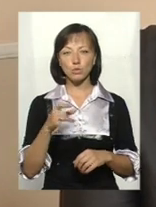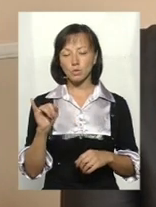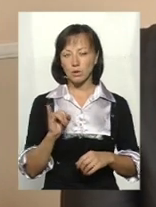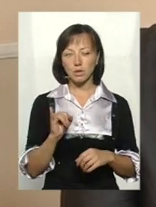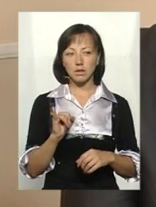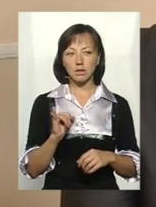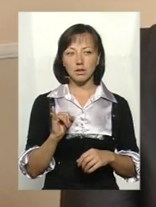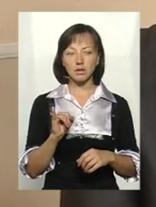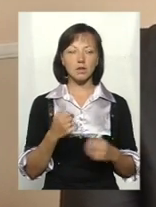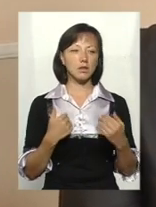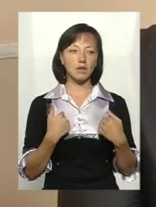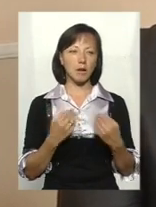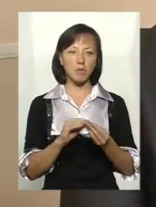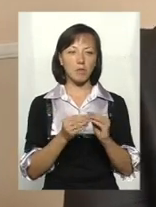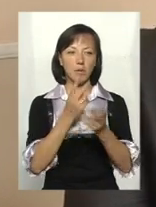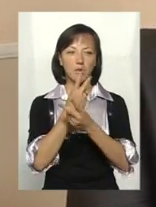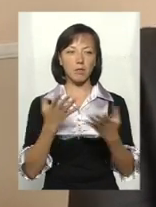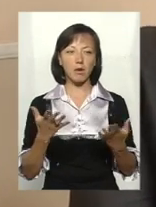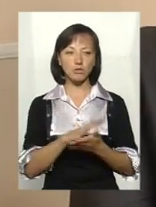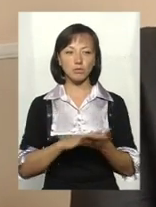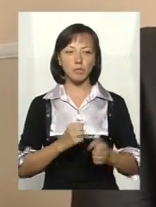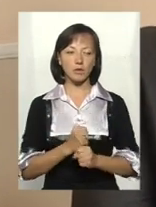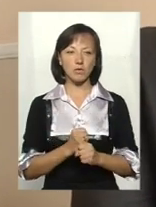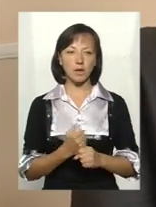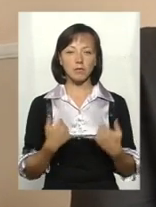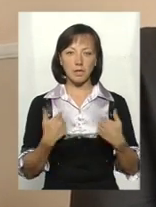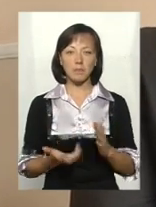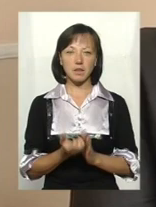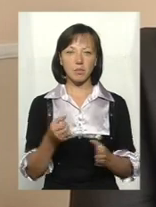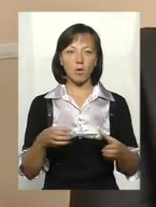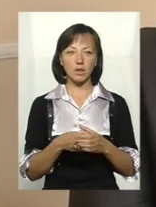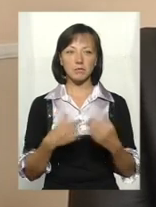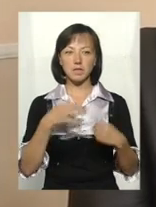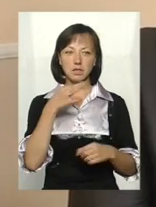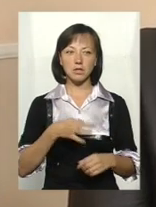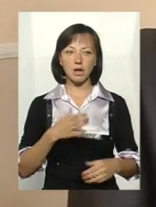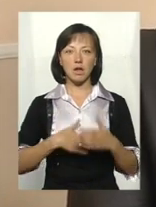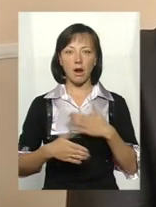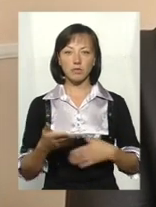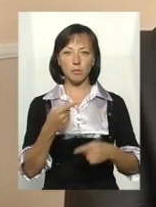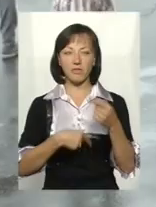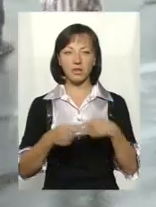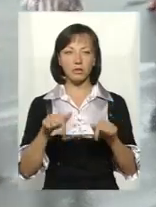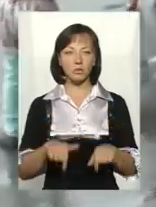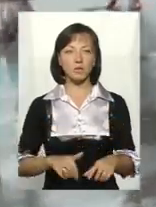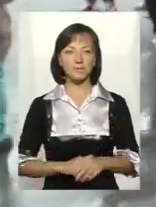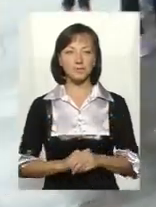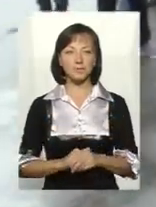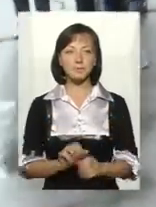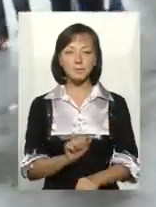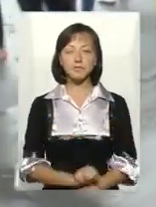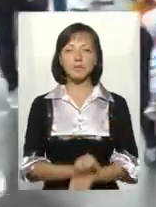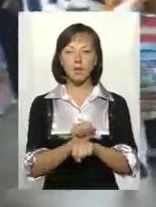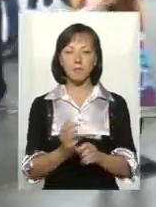І я проблем не бачу, щоб працювати. І мене підтримав колектив. Мені сказали, що ми раді, що ви повертаєтеся сюди.